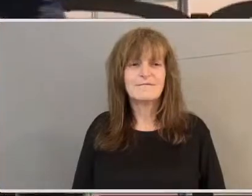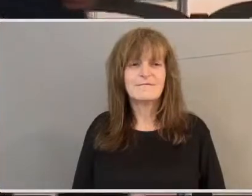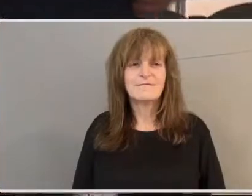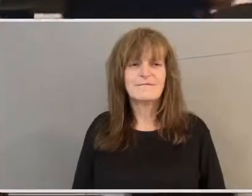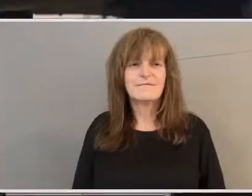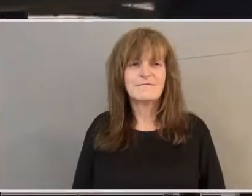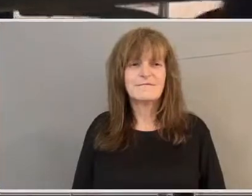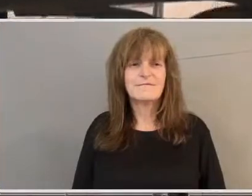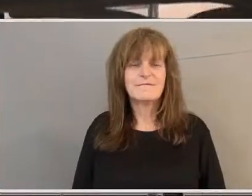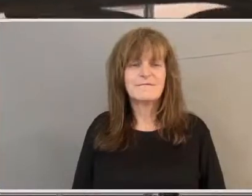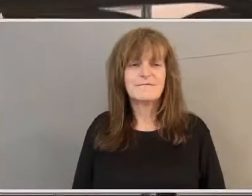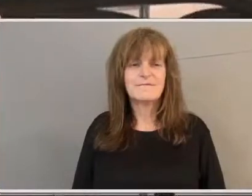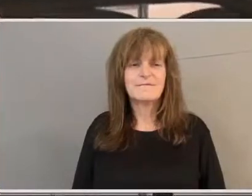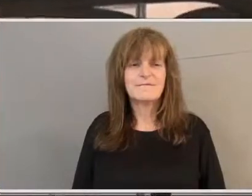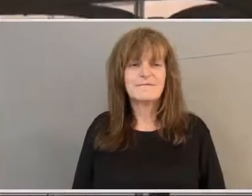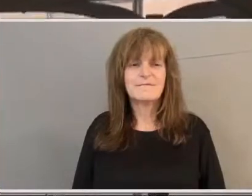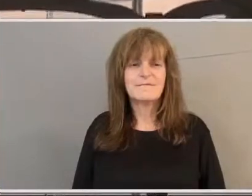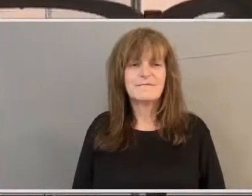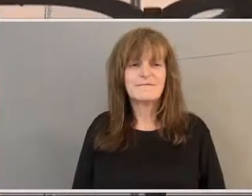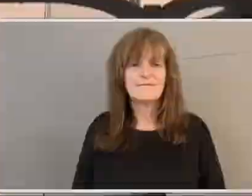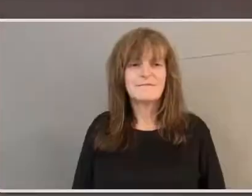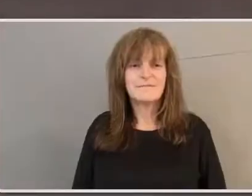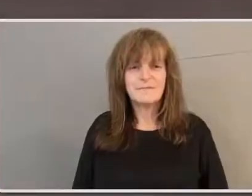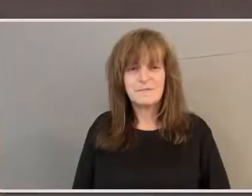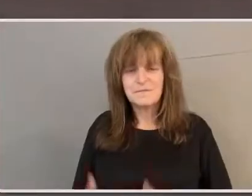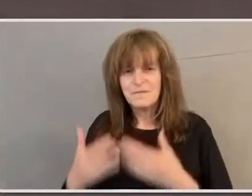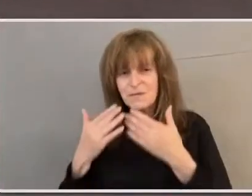Thank you, Minister Lecce.